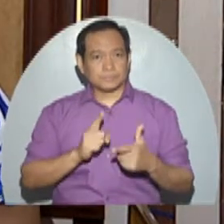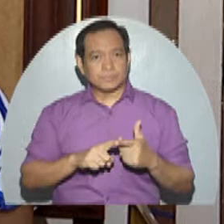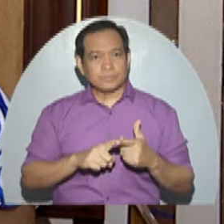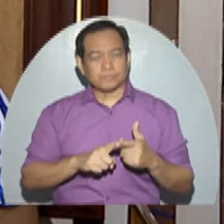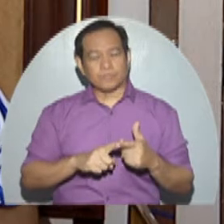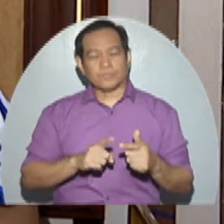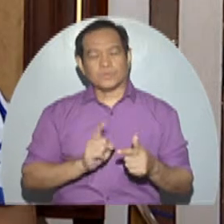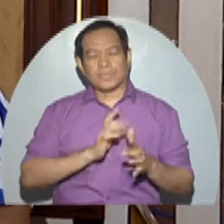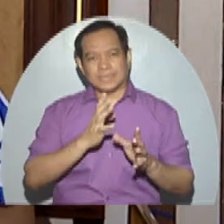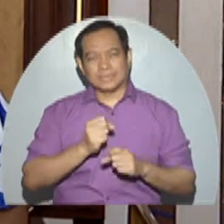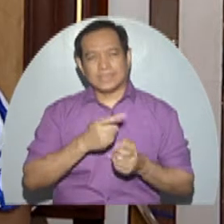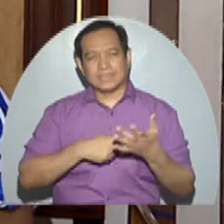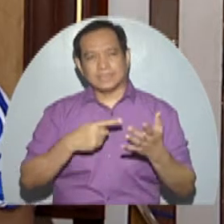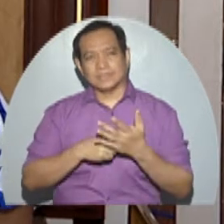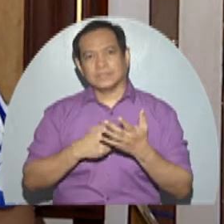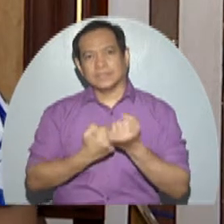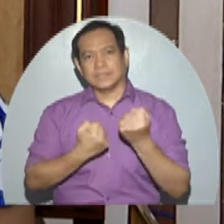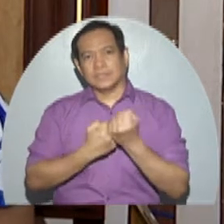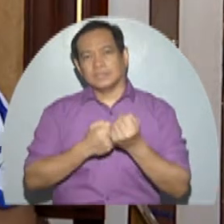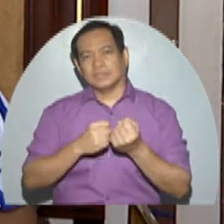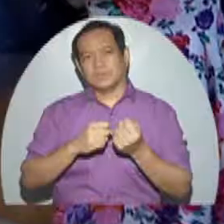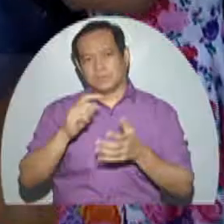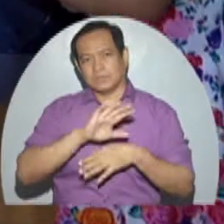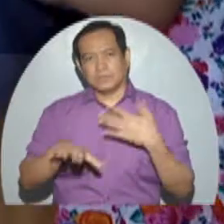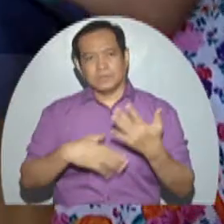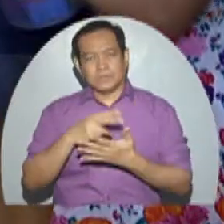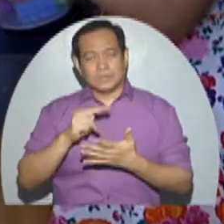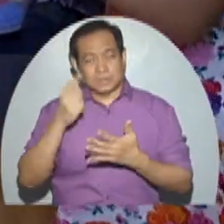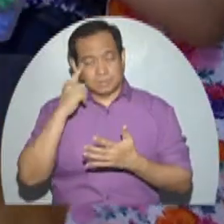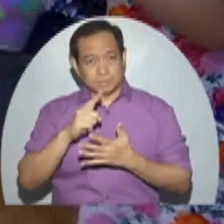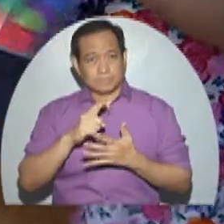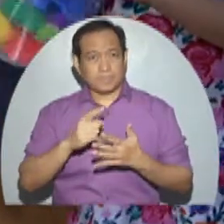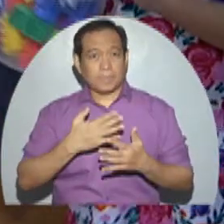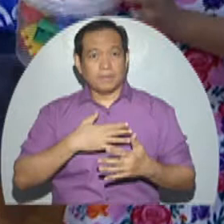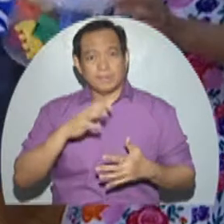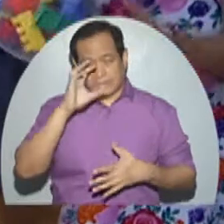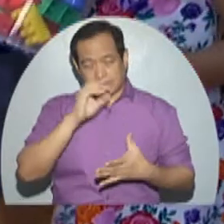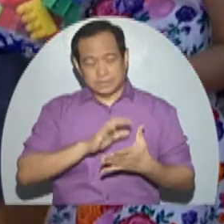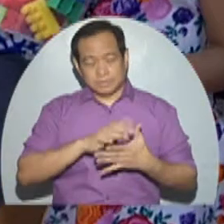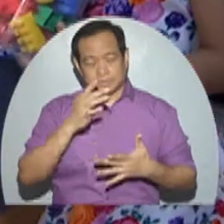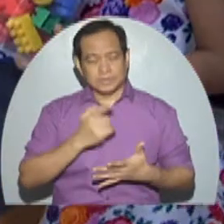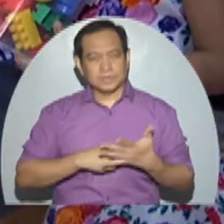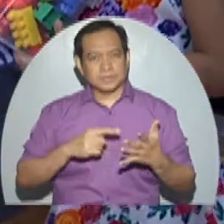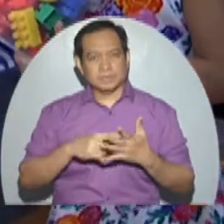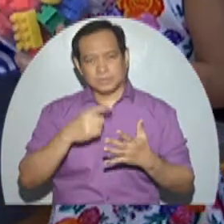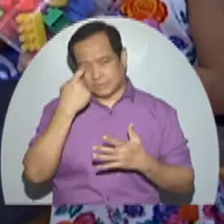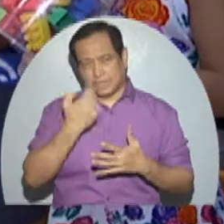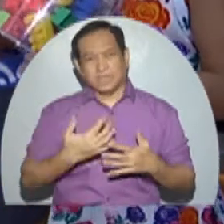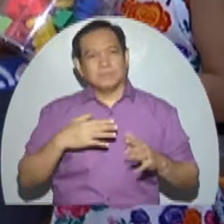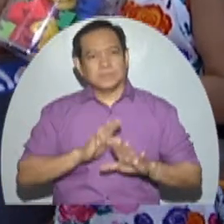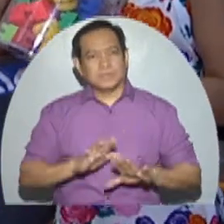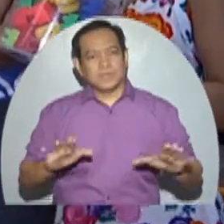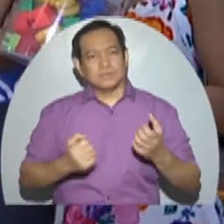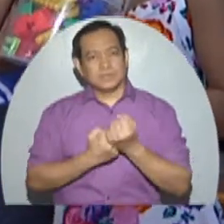mga panggasos namin, sa tulong na rin po ng ibang tao, ng pamilya namin. Dahil meron silang apat anak na itinataguyod,